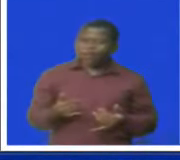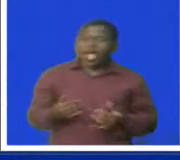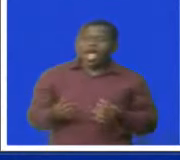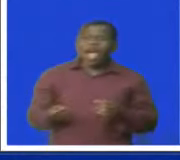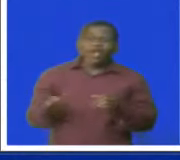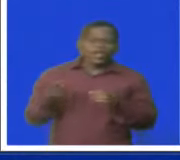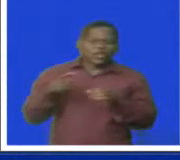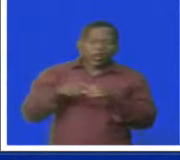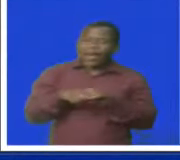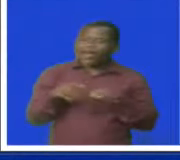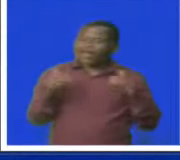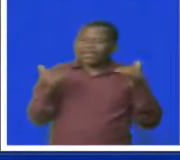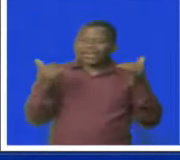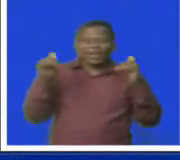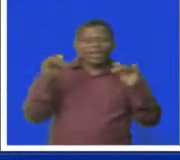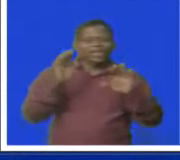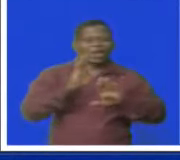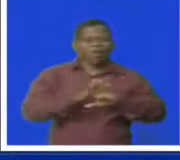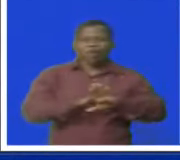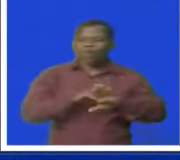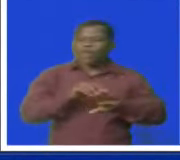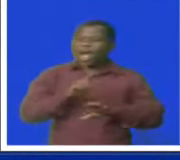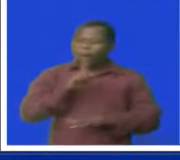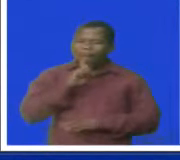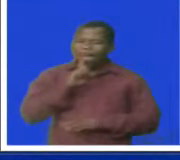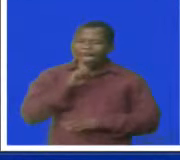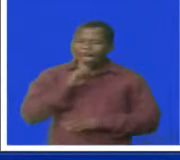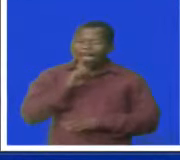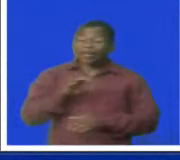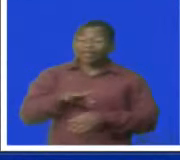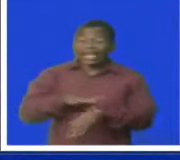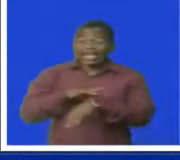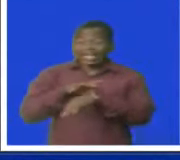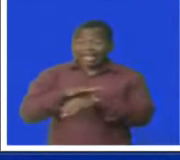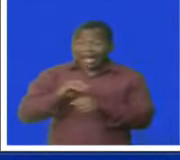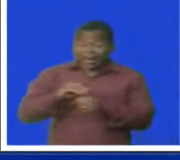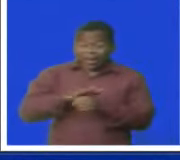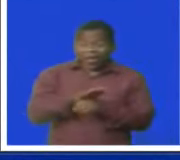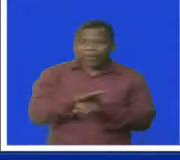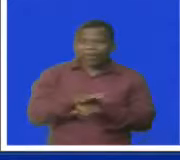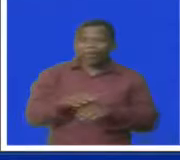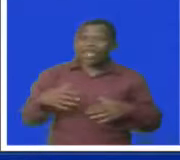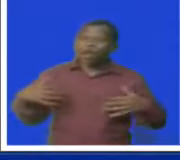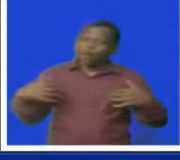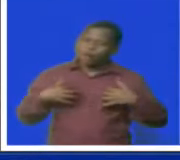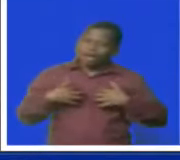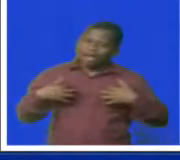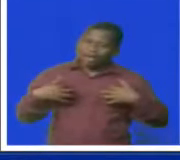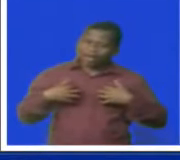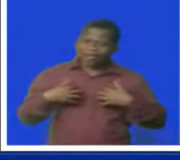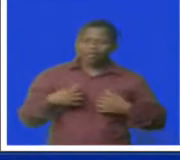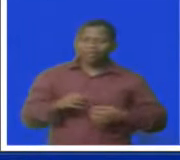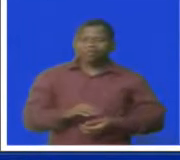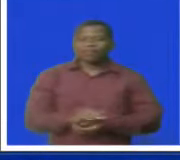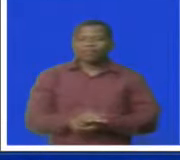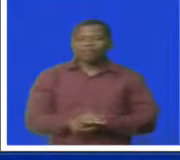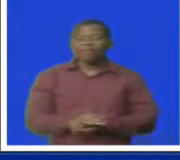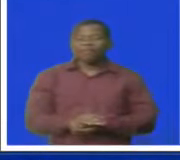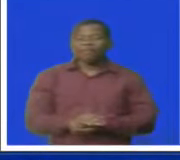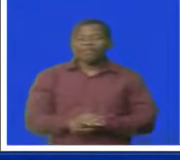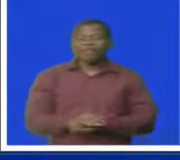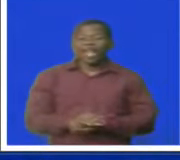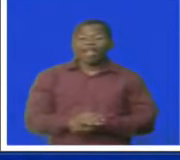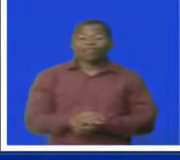yalabantu labadzala neyemaswati onke jikelele uyibeka embili uthi ke unikhumbula